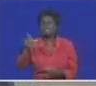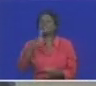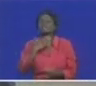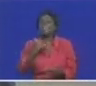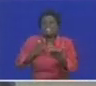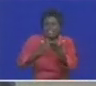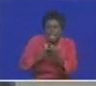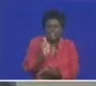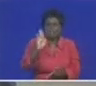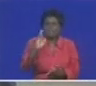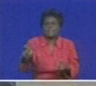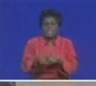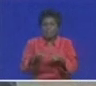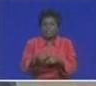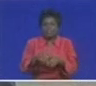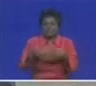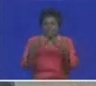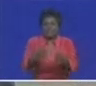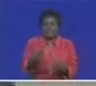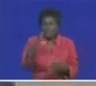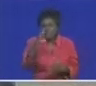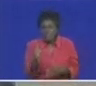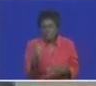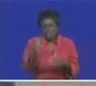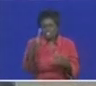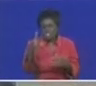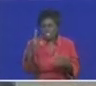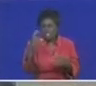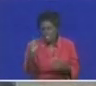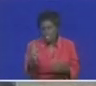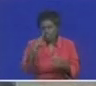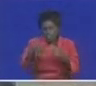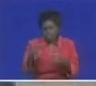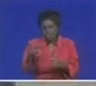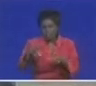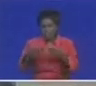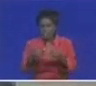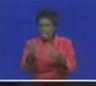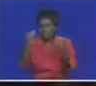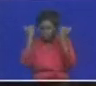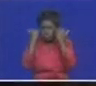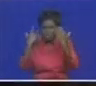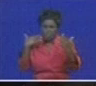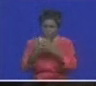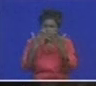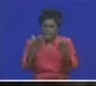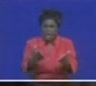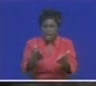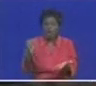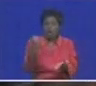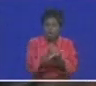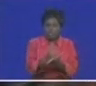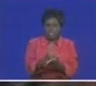hata kulipwa kwa fidia ya shilingi bilioni 25. Kwenye kesi hiyo ilibainika kwamba hadi sasa afisi ya mwanasheria